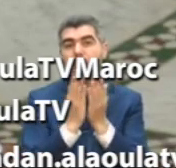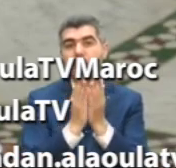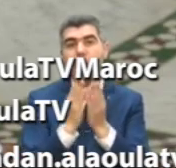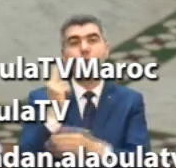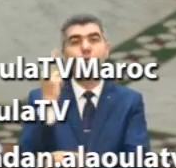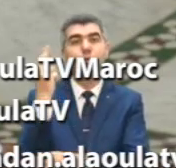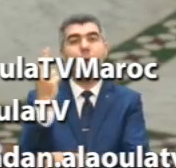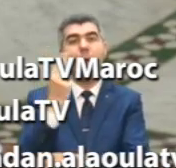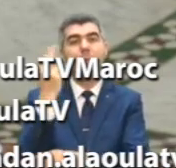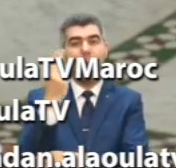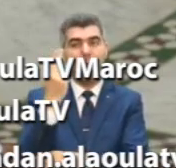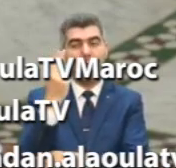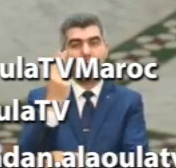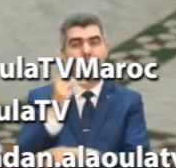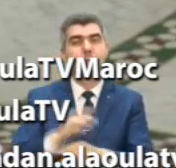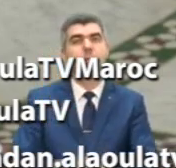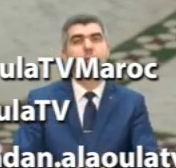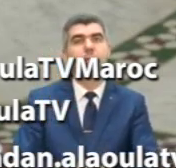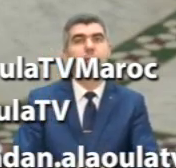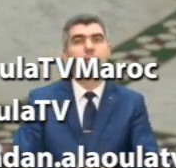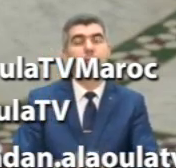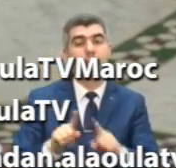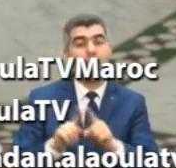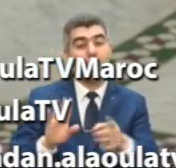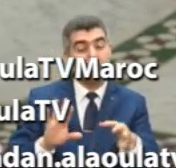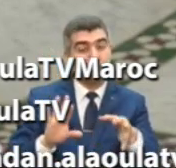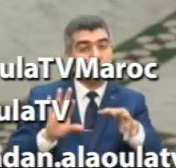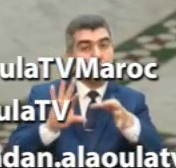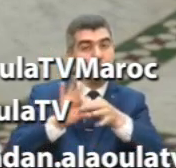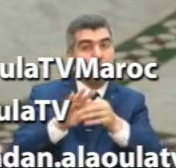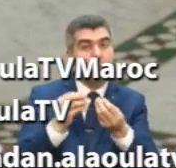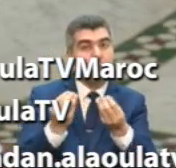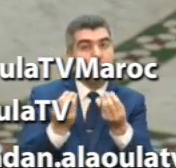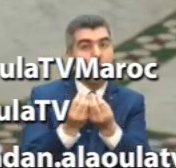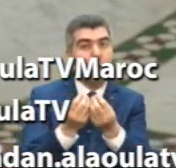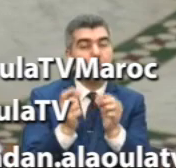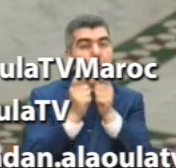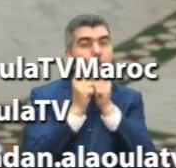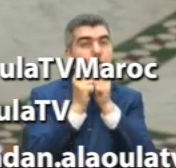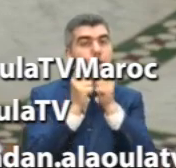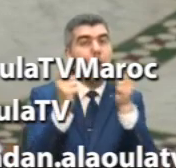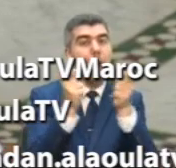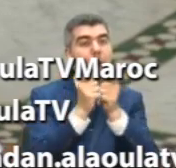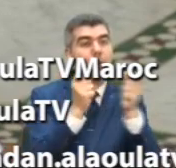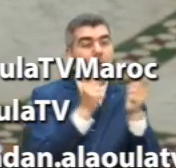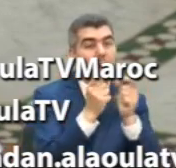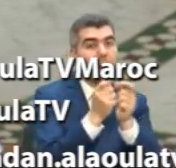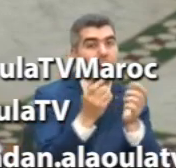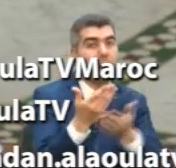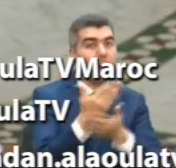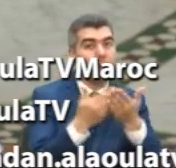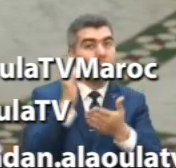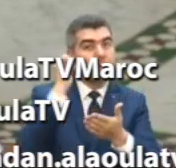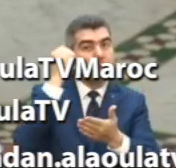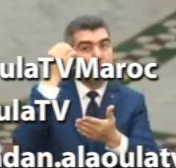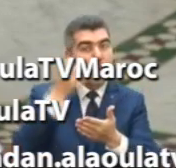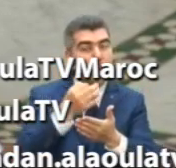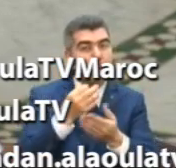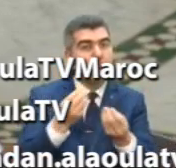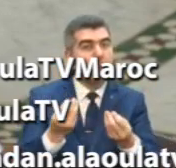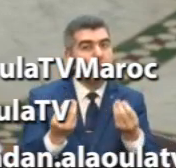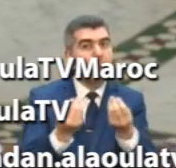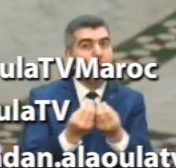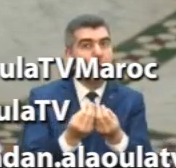الجامعية. إشراك المقاولات في وضع البرامج البيداغوجية للتكوين المهني حتى يصبح